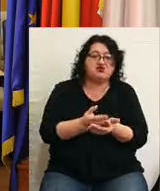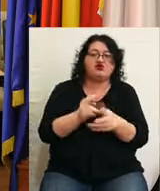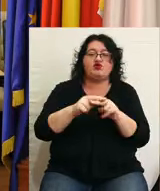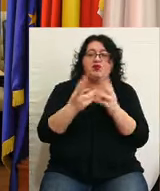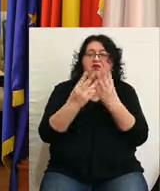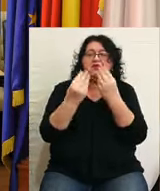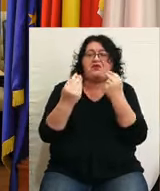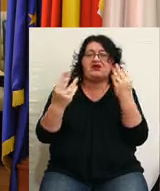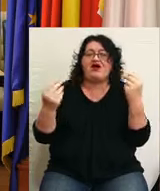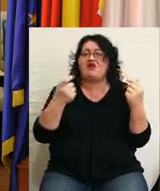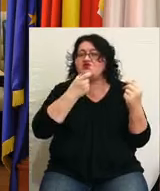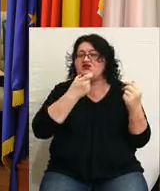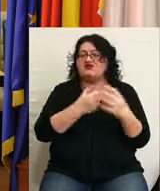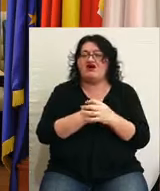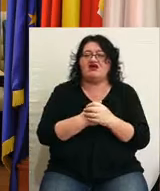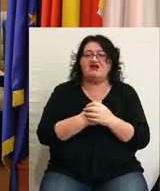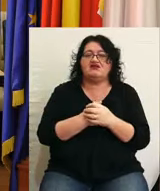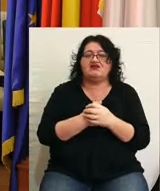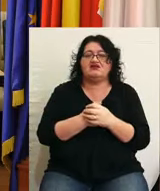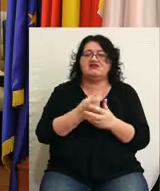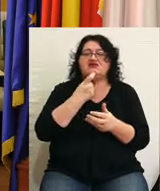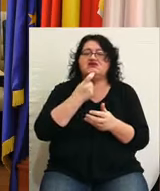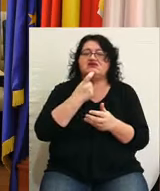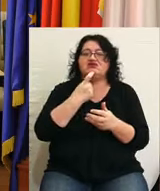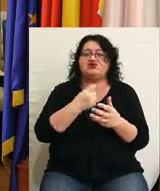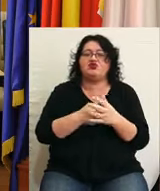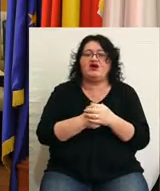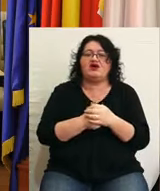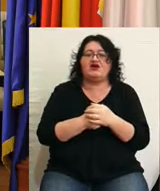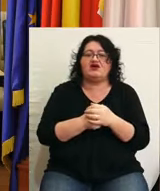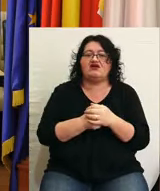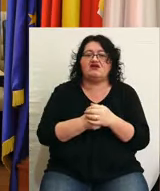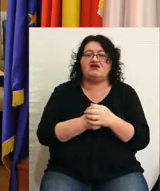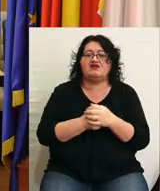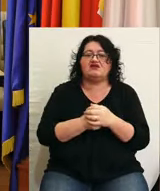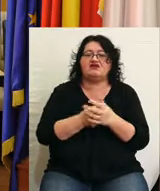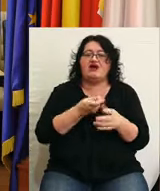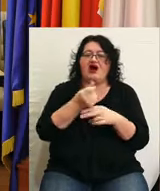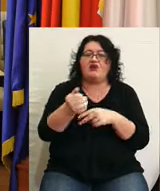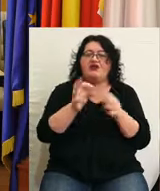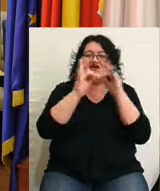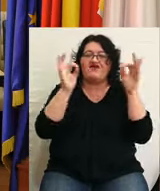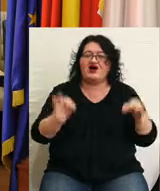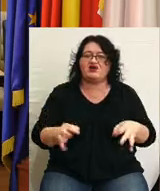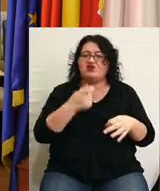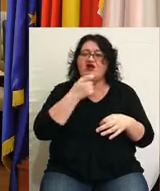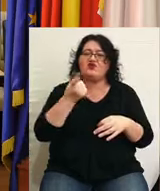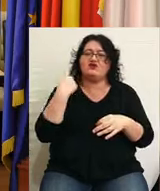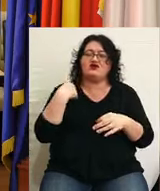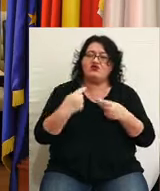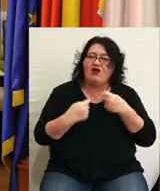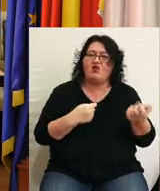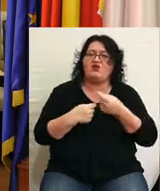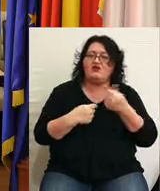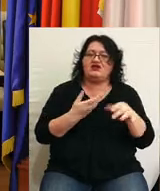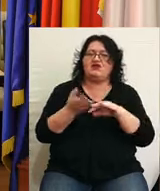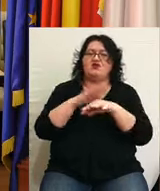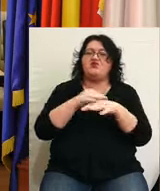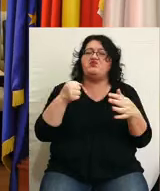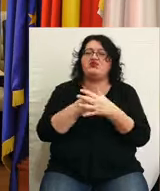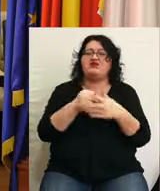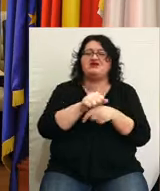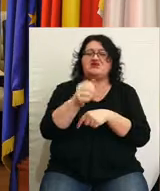de zile în care Timișoara a plătit facturi, mai ales anul trecut, în care până în